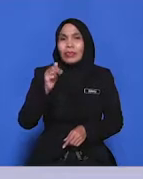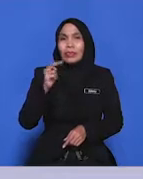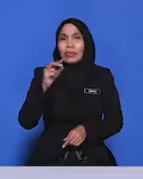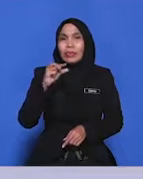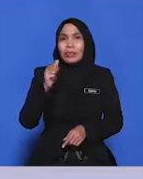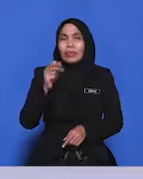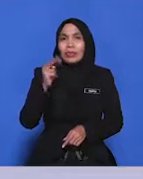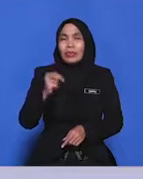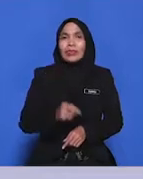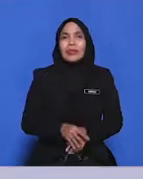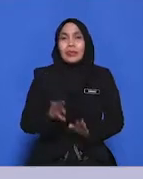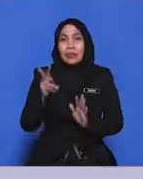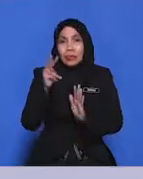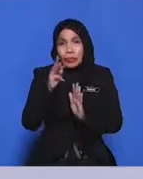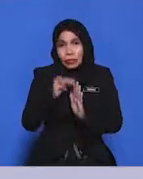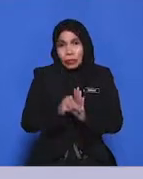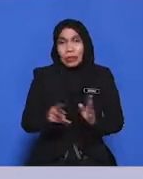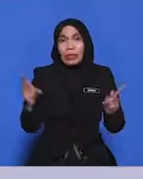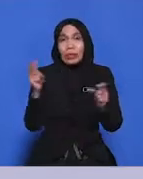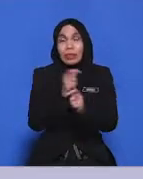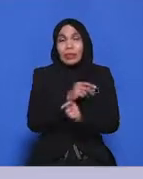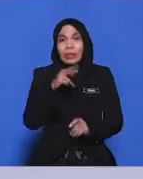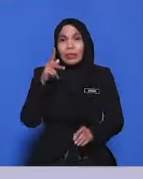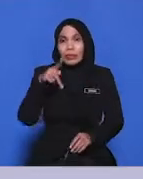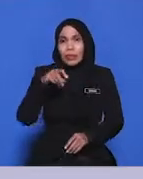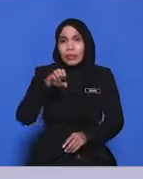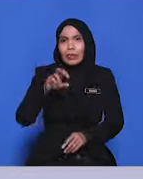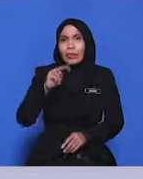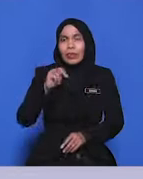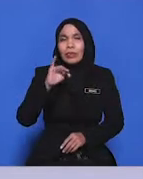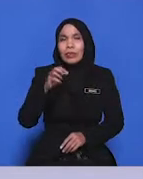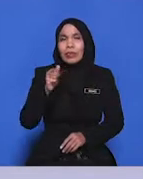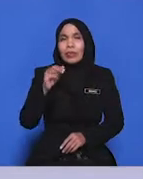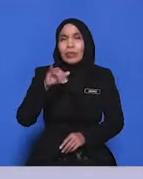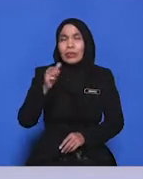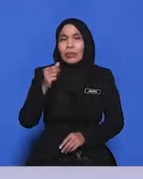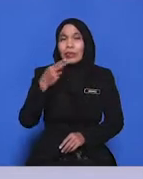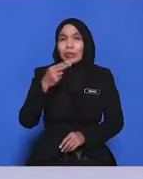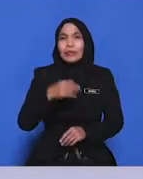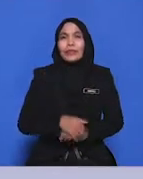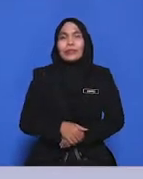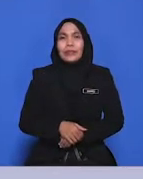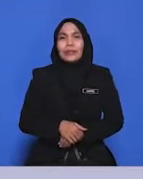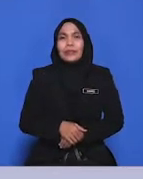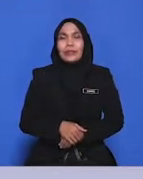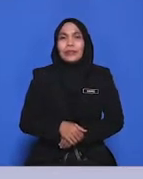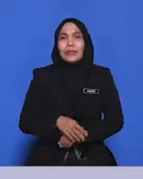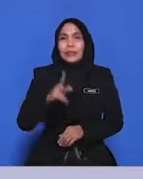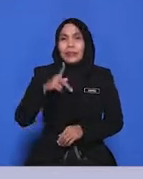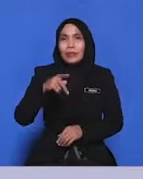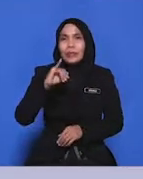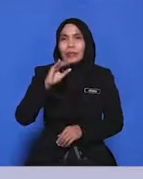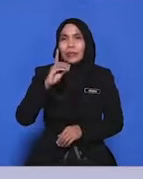Islam serta mengembalikan keyakinan mereka menentang penjajah. Pidatonya yang